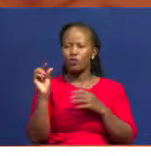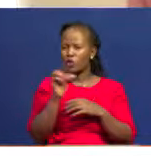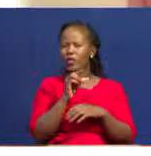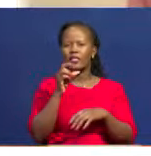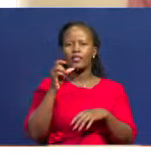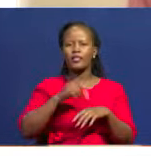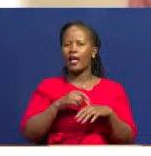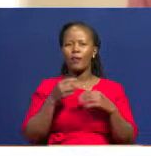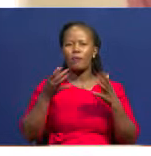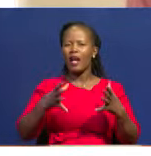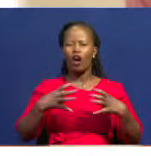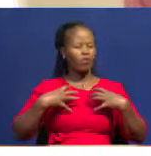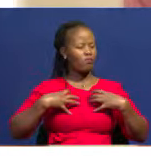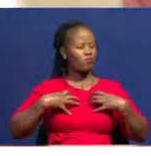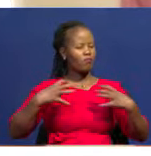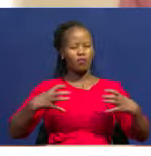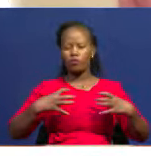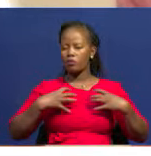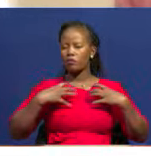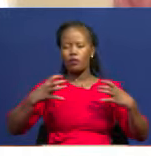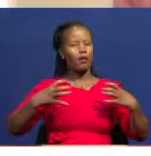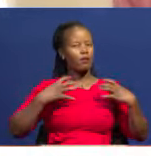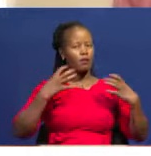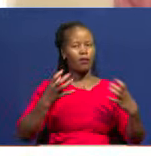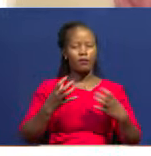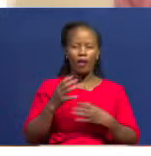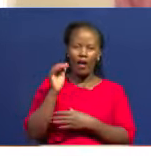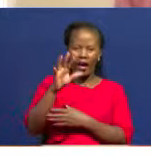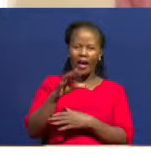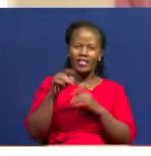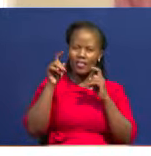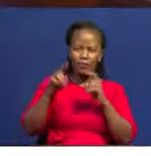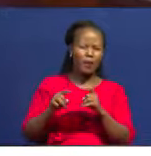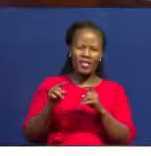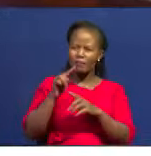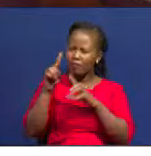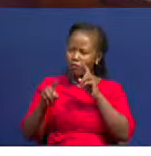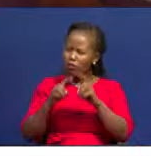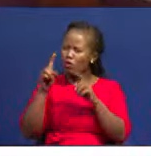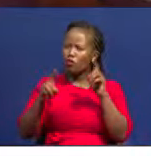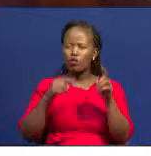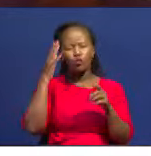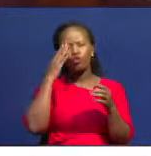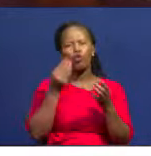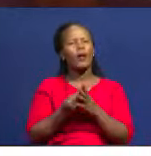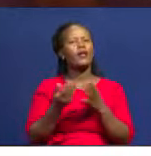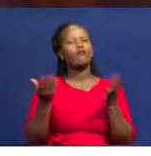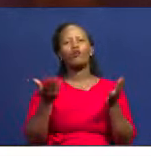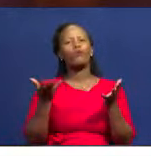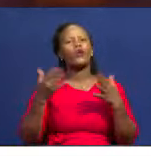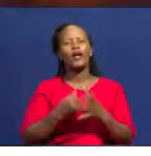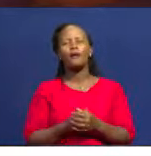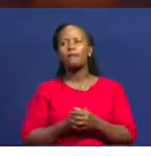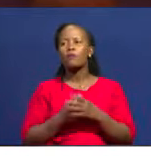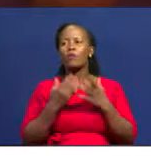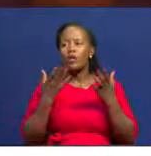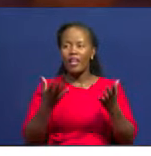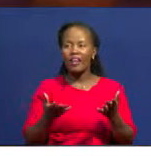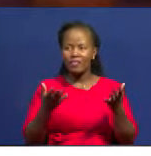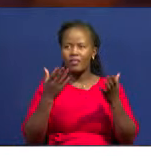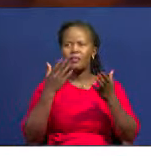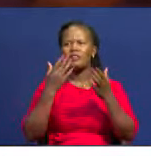mitindo yao ya maisha ili kubaini chanzo cha utajiri wao wa kupindukia. We see people who've been